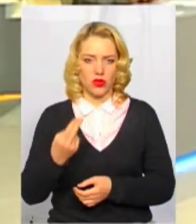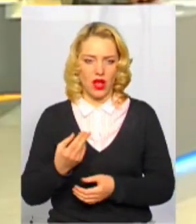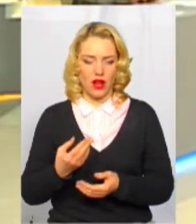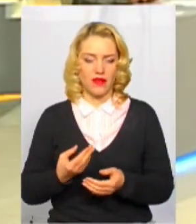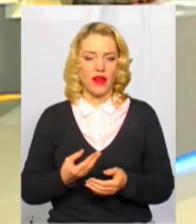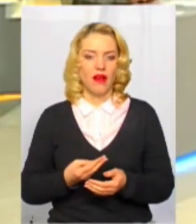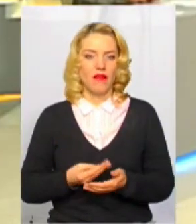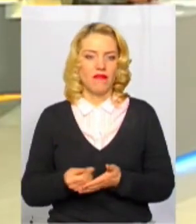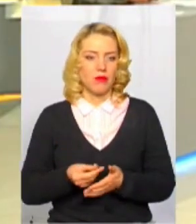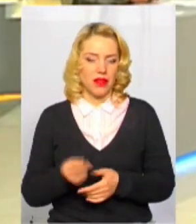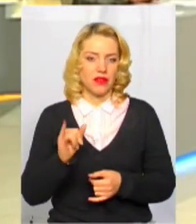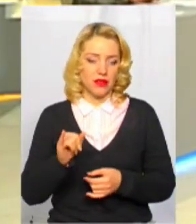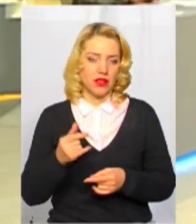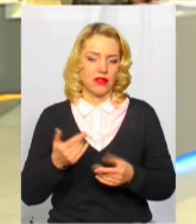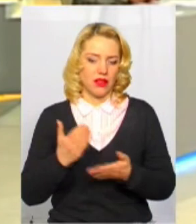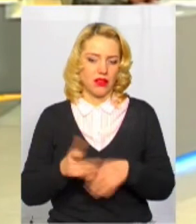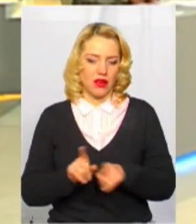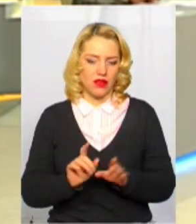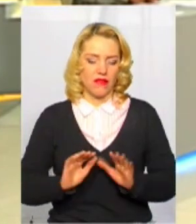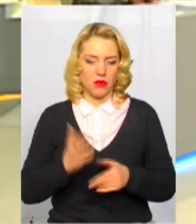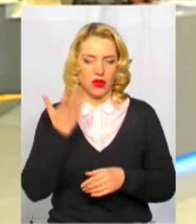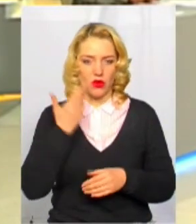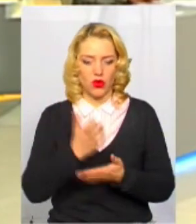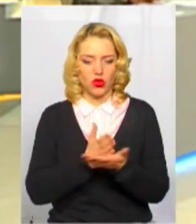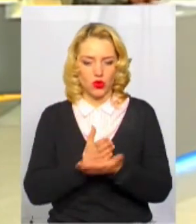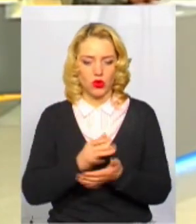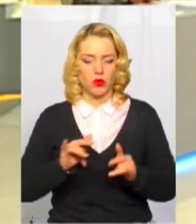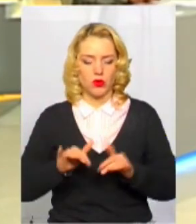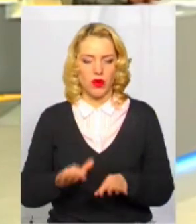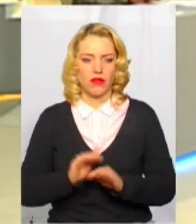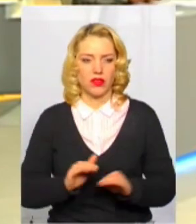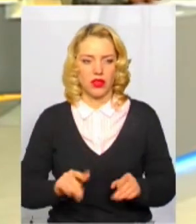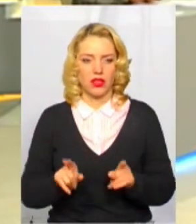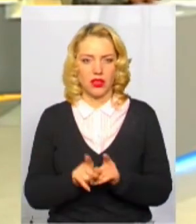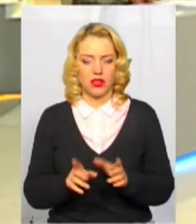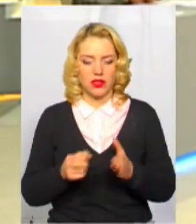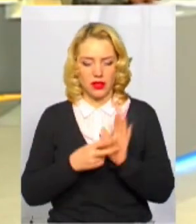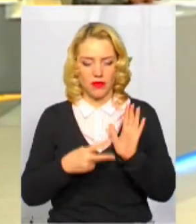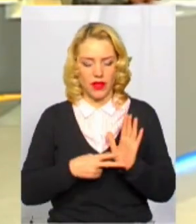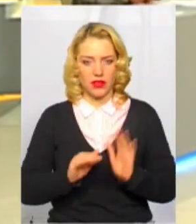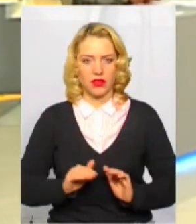На жаль, такі випадки є, коли служба у справах дітей, в цьому році це 17 сімей, які